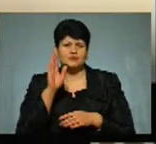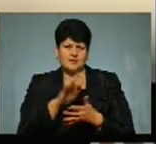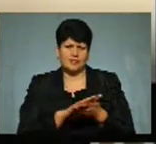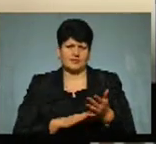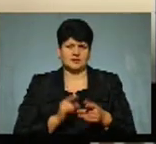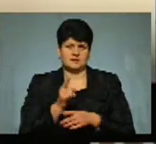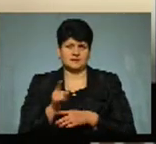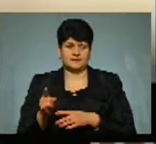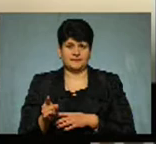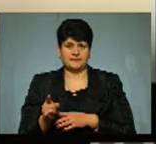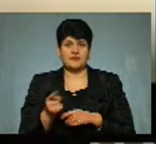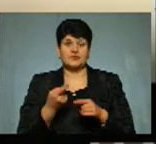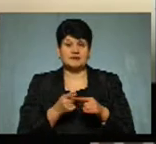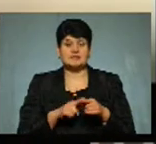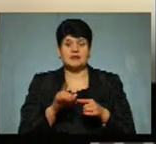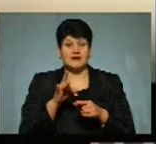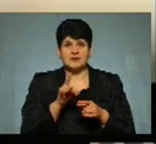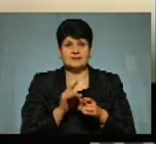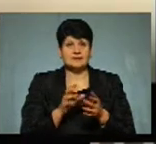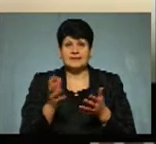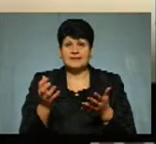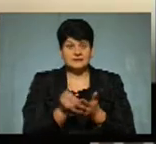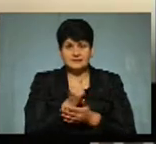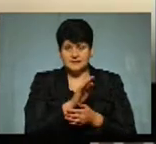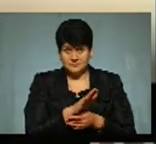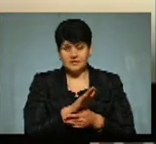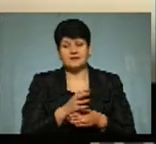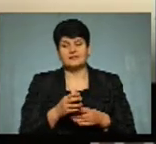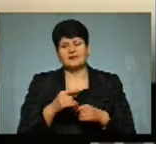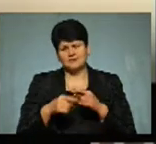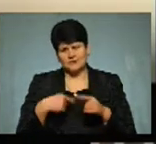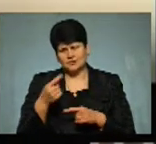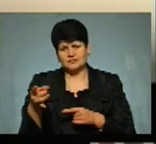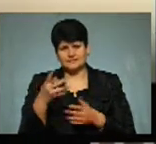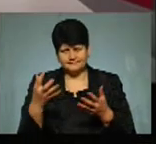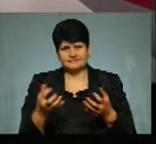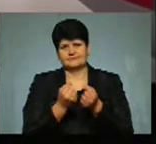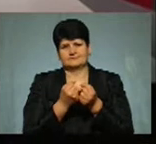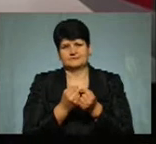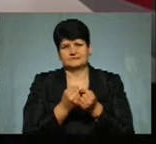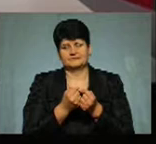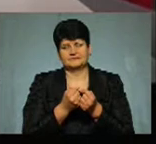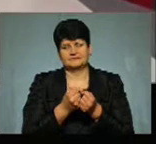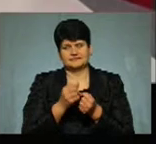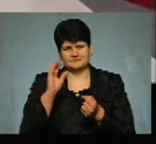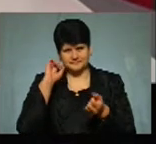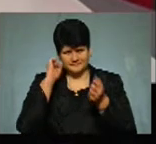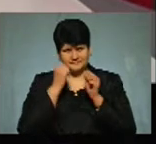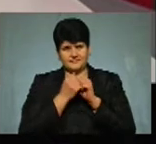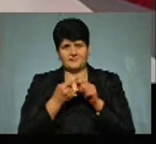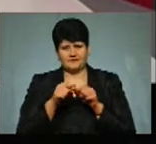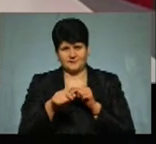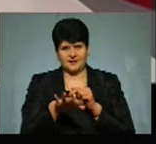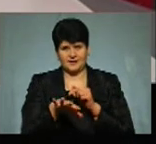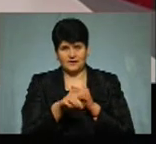не зафіксували цього разу, зафіксуємо іншим разом, там, візьмемо до уваги. Тобто, це, ну, тобто цю територію. Розкажіть,